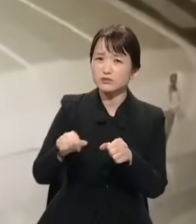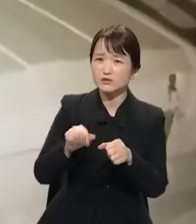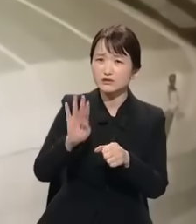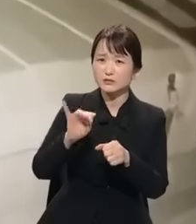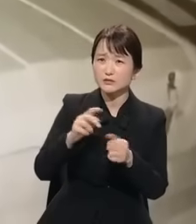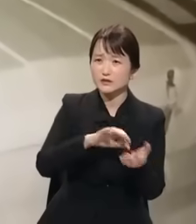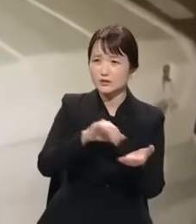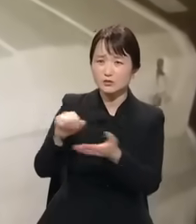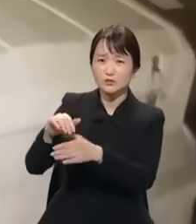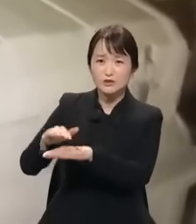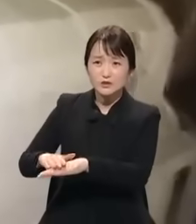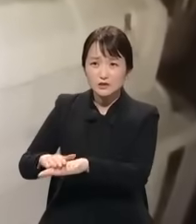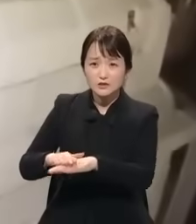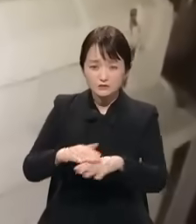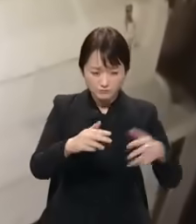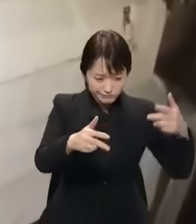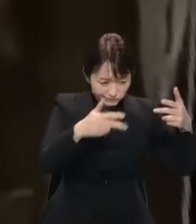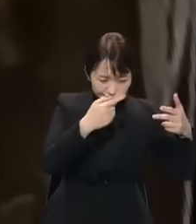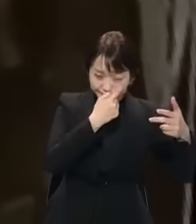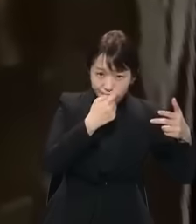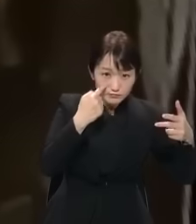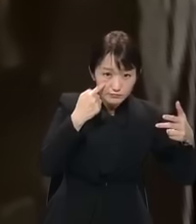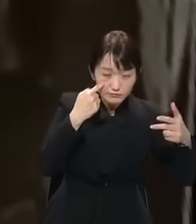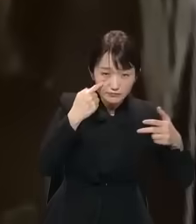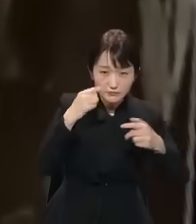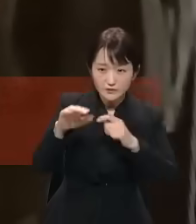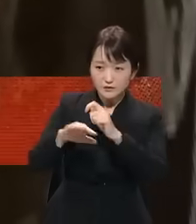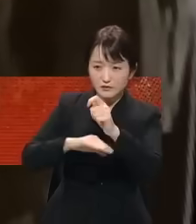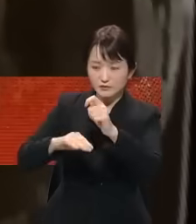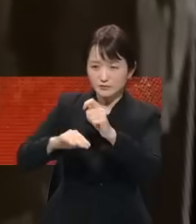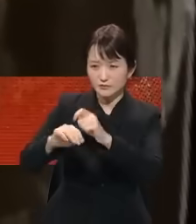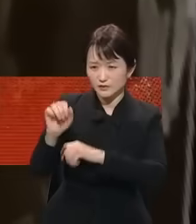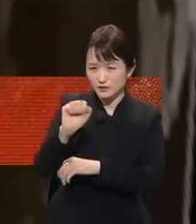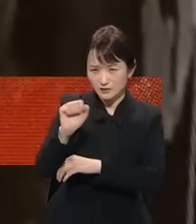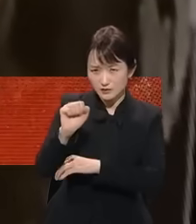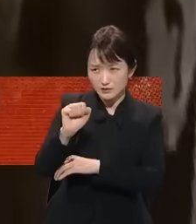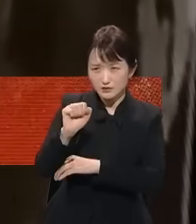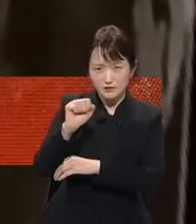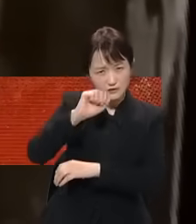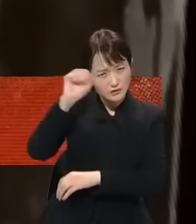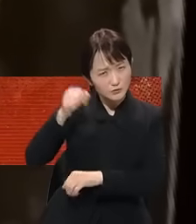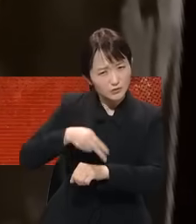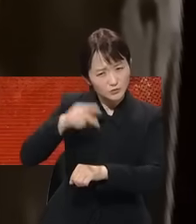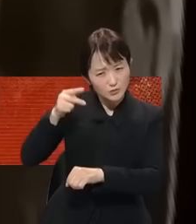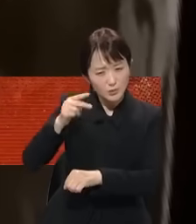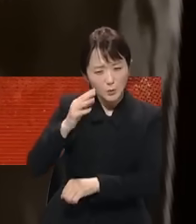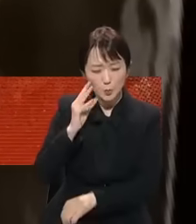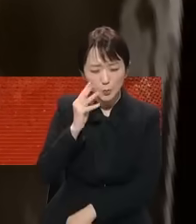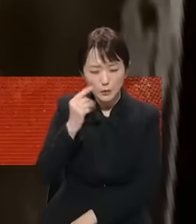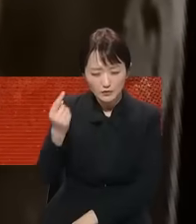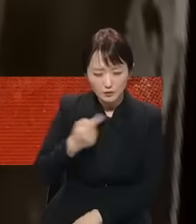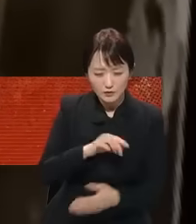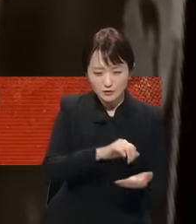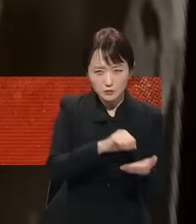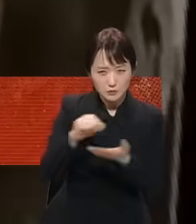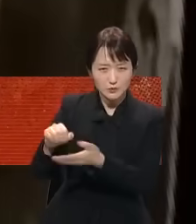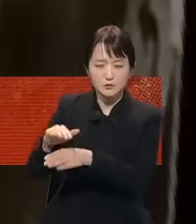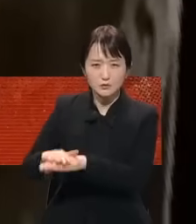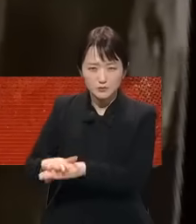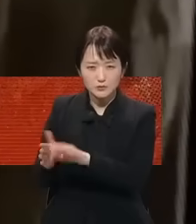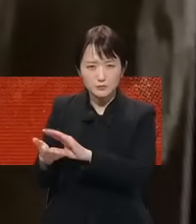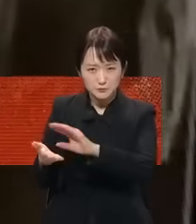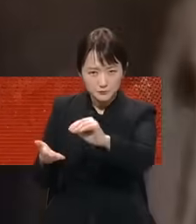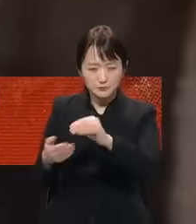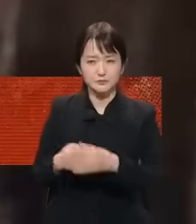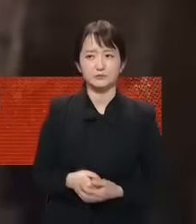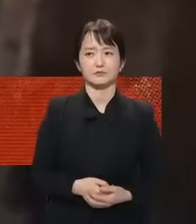그랬더니 영상 속에 저 택시 기사가요. 새벽 2시쯤에 몰래 버리고 갔다는 사실을 알게 됩니다. 이 제보자는 아마도 뭐 집에서